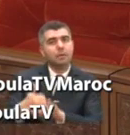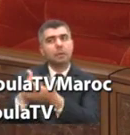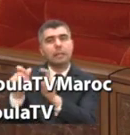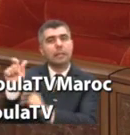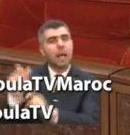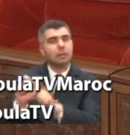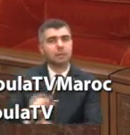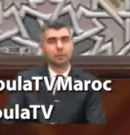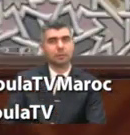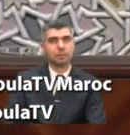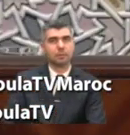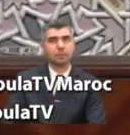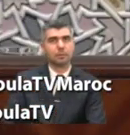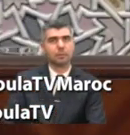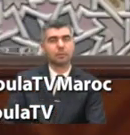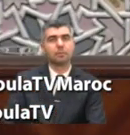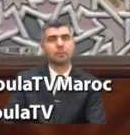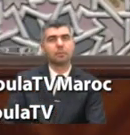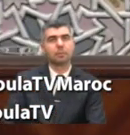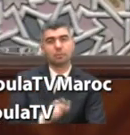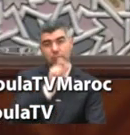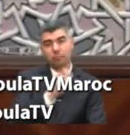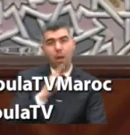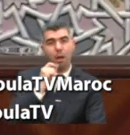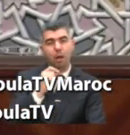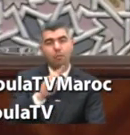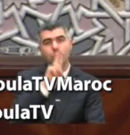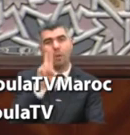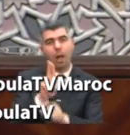لكم. تعقيب الفريق، تفضلوا سيد نائب.